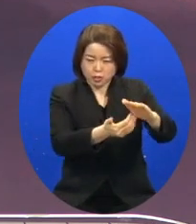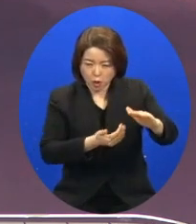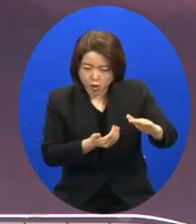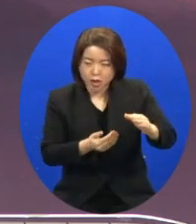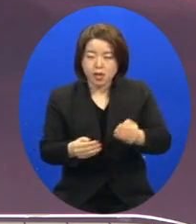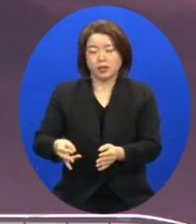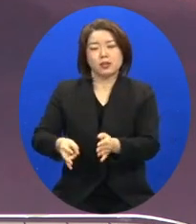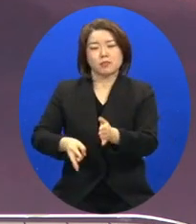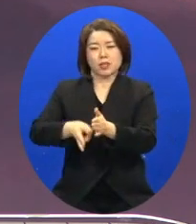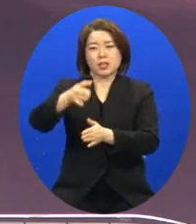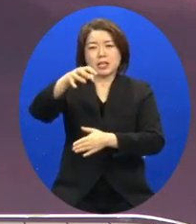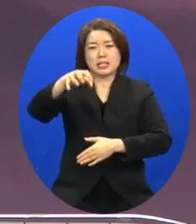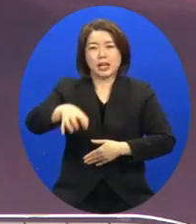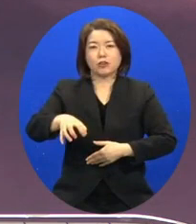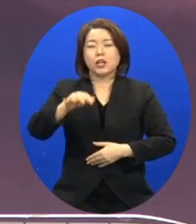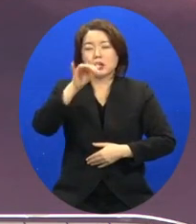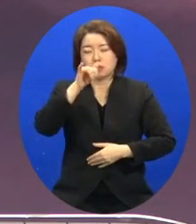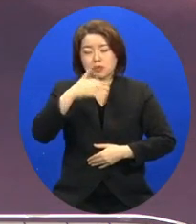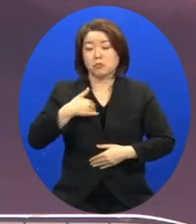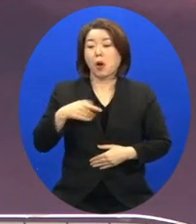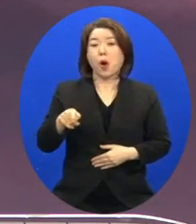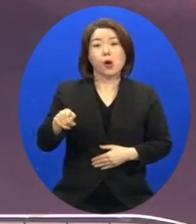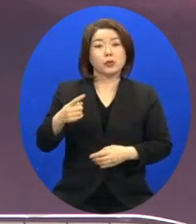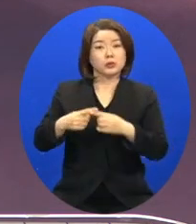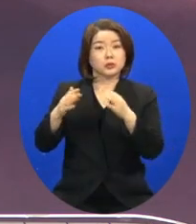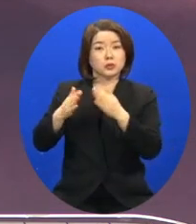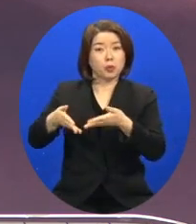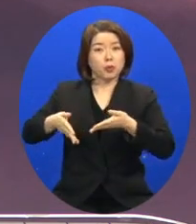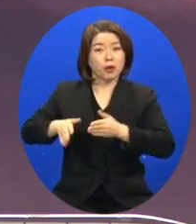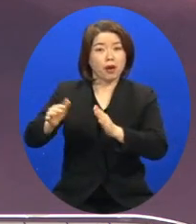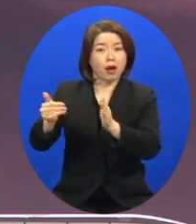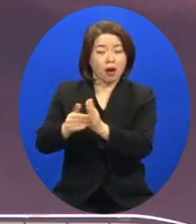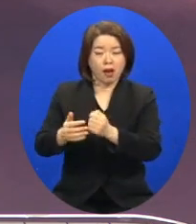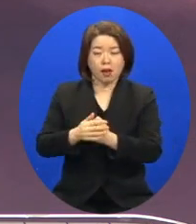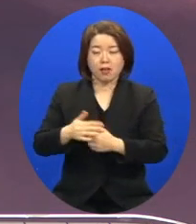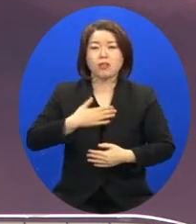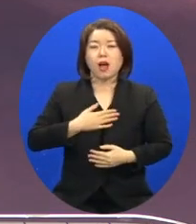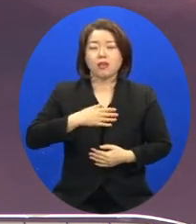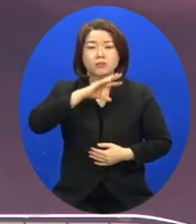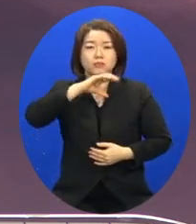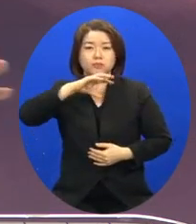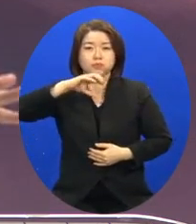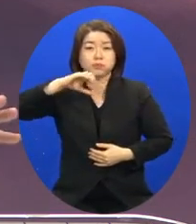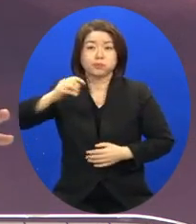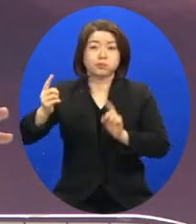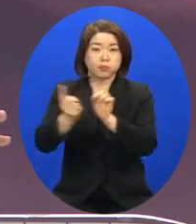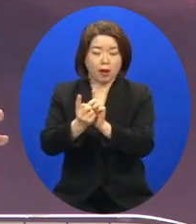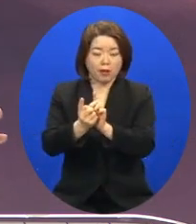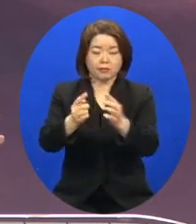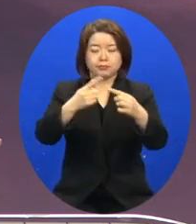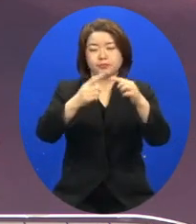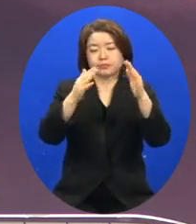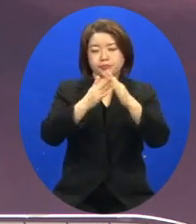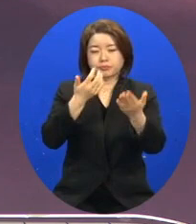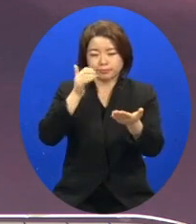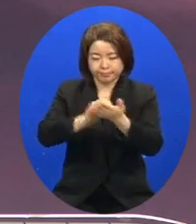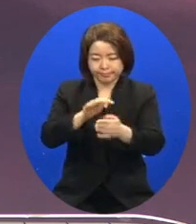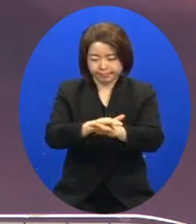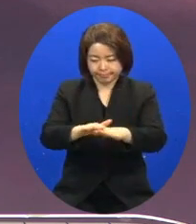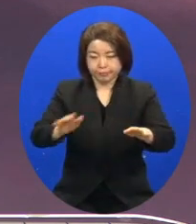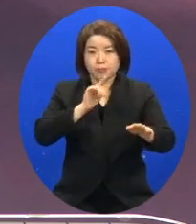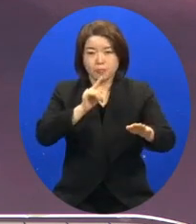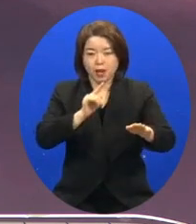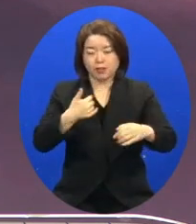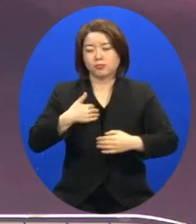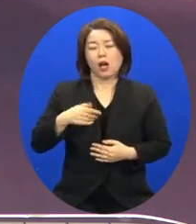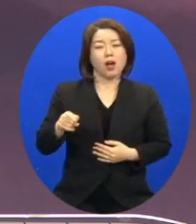나는 예루살렘 교회 출신이야. 나는 베드로를 만났다고. 베드로가 교회 반석이라고 그랬잖아. 베드로한테